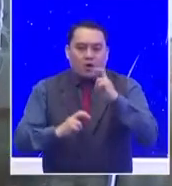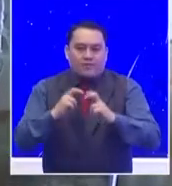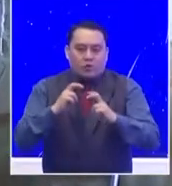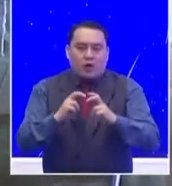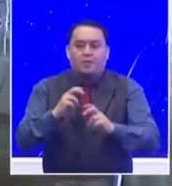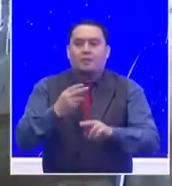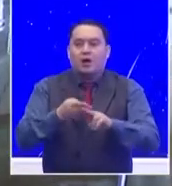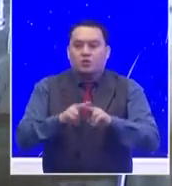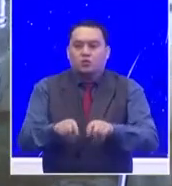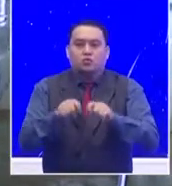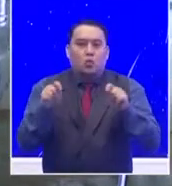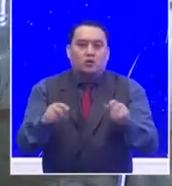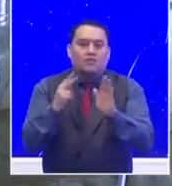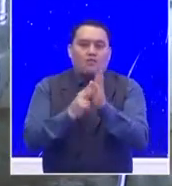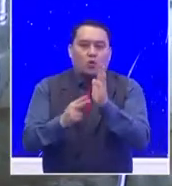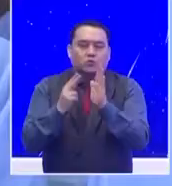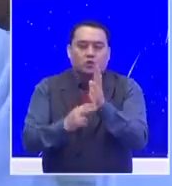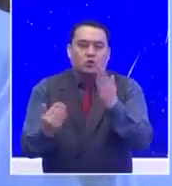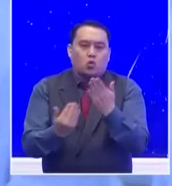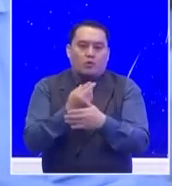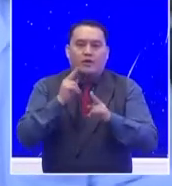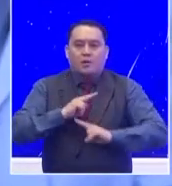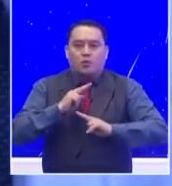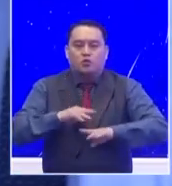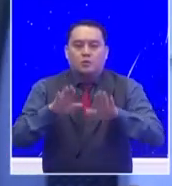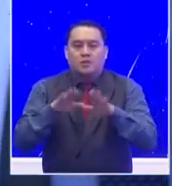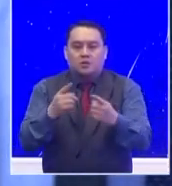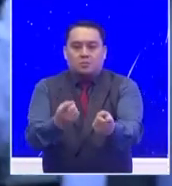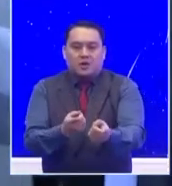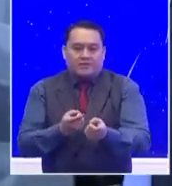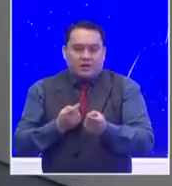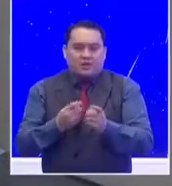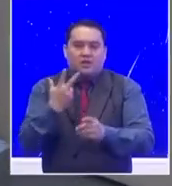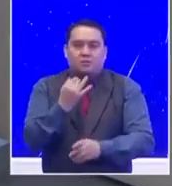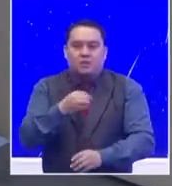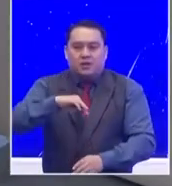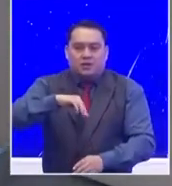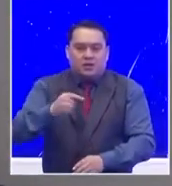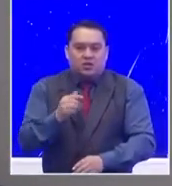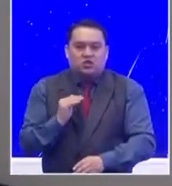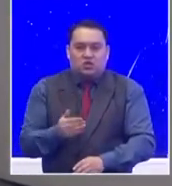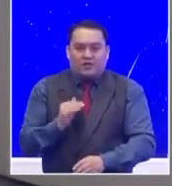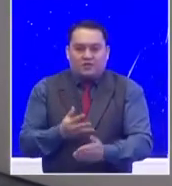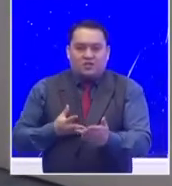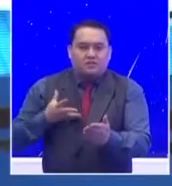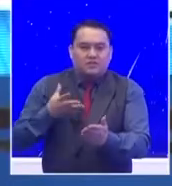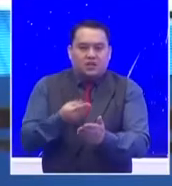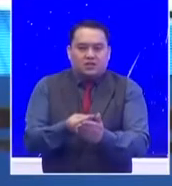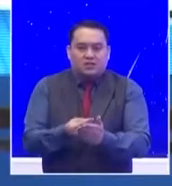базе предприятия создано 80 новых рабочих мест. Привлечено почти 3 миллиарда тенге частных инвестиций.